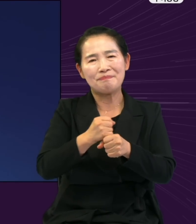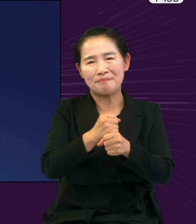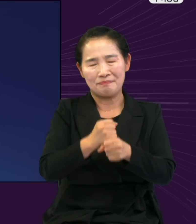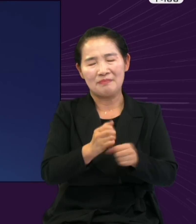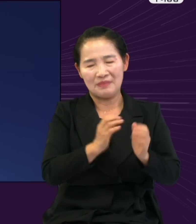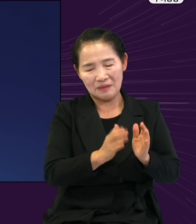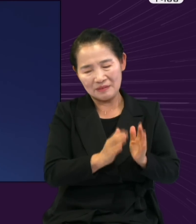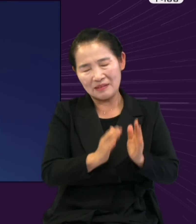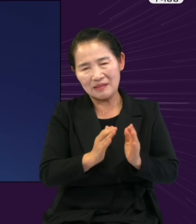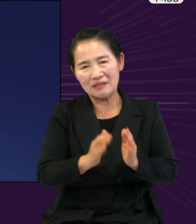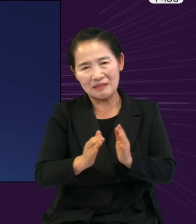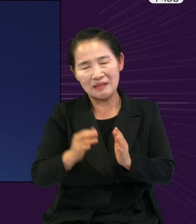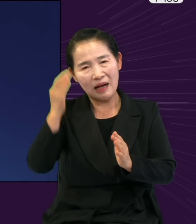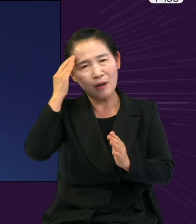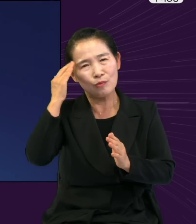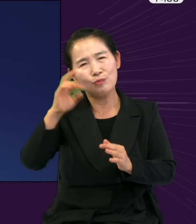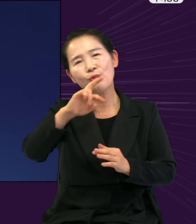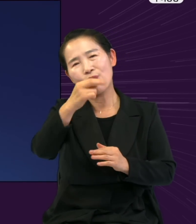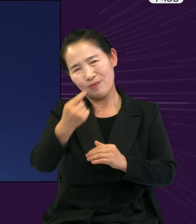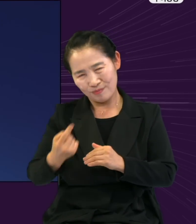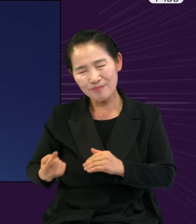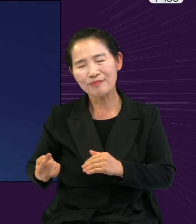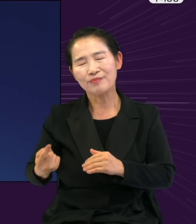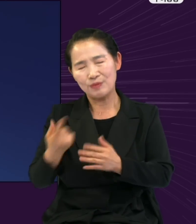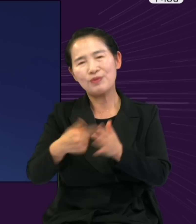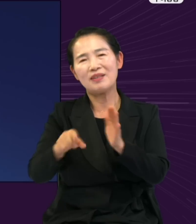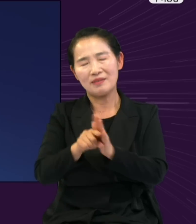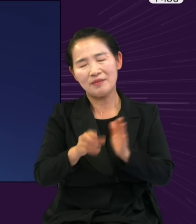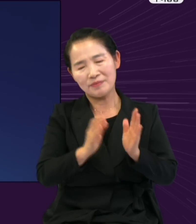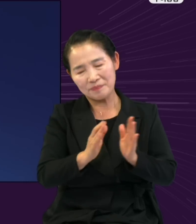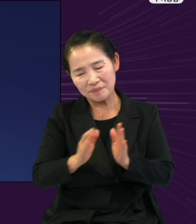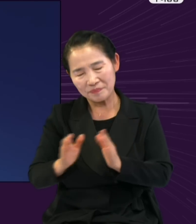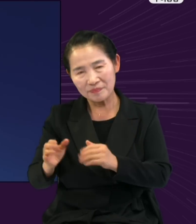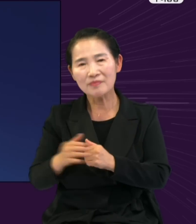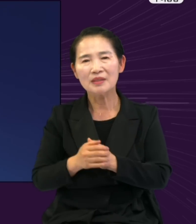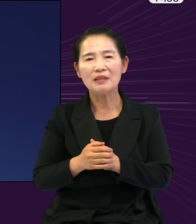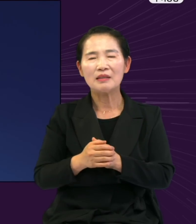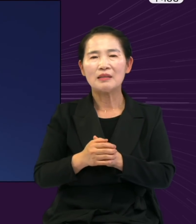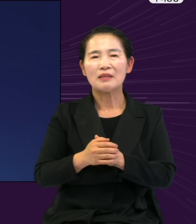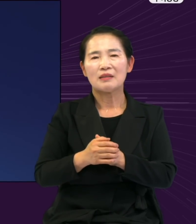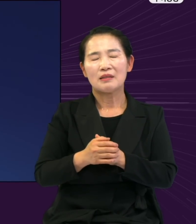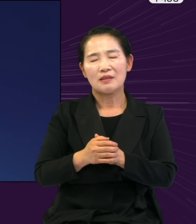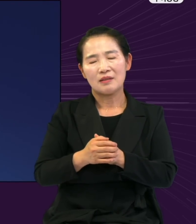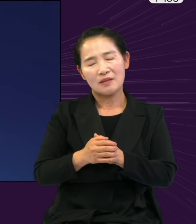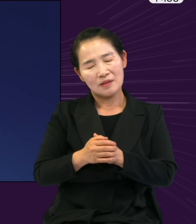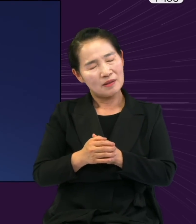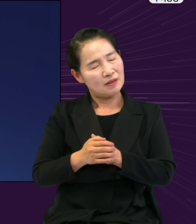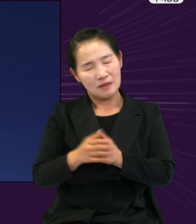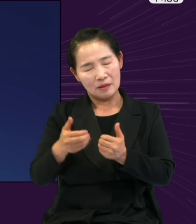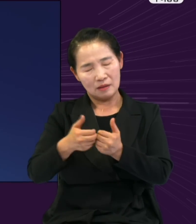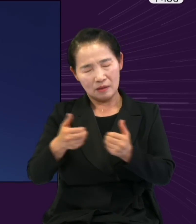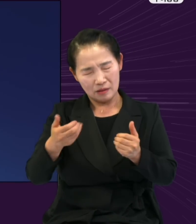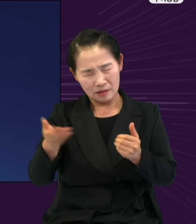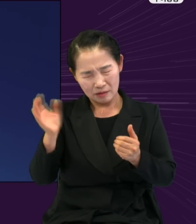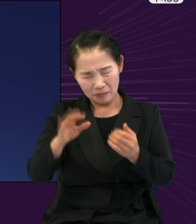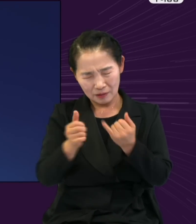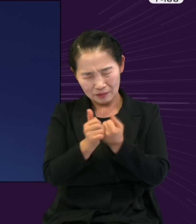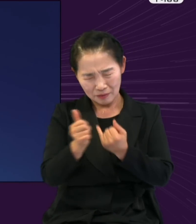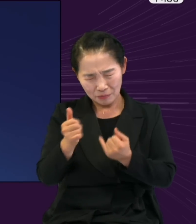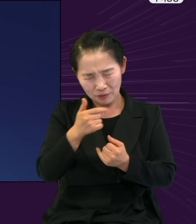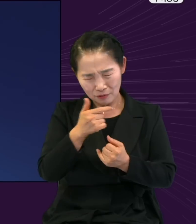정리하면서 집 구석구석을 살피는데 마주한 남편은 살뜰하고 친절했습니다. 사실은